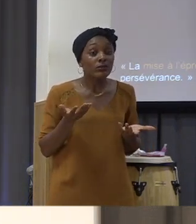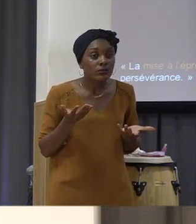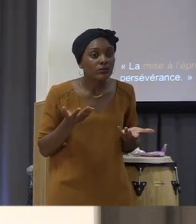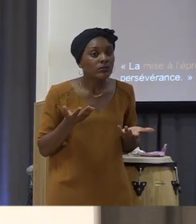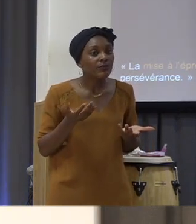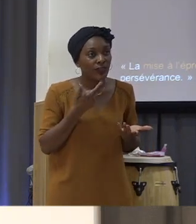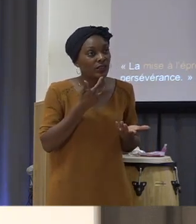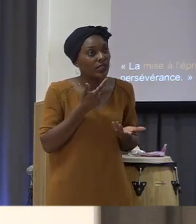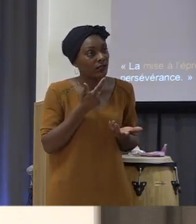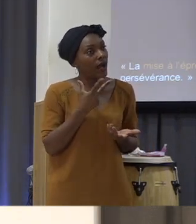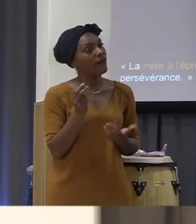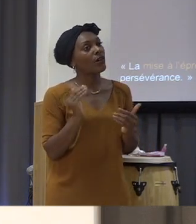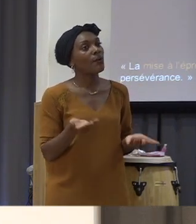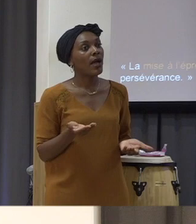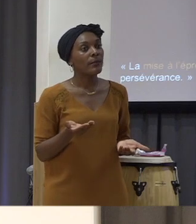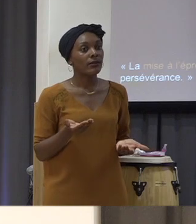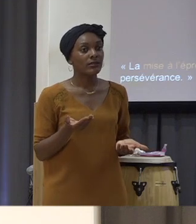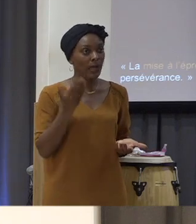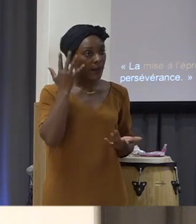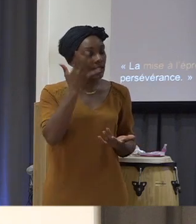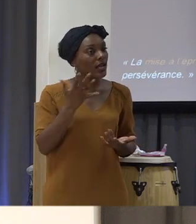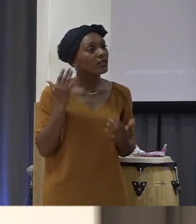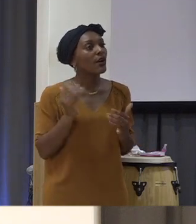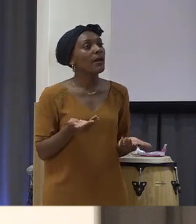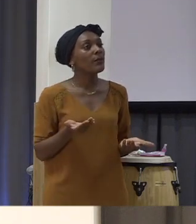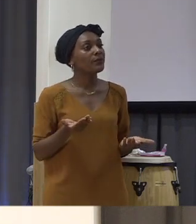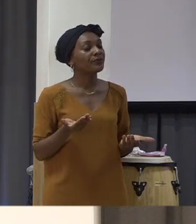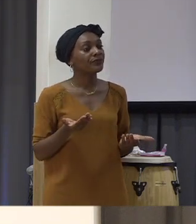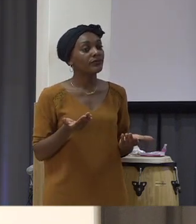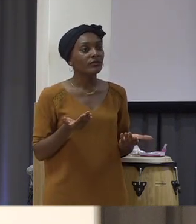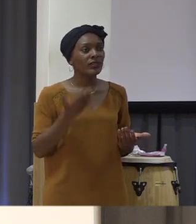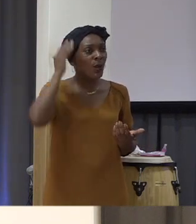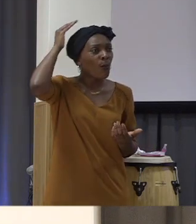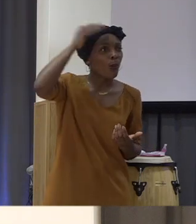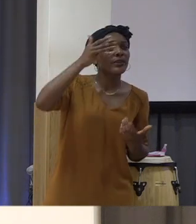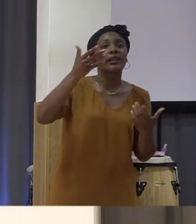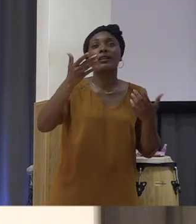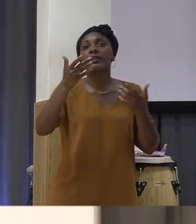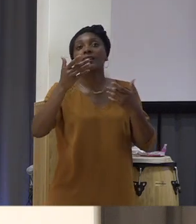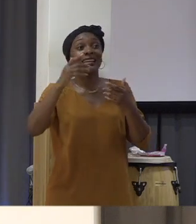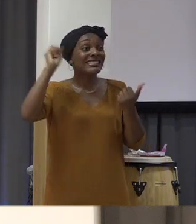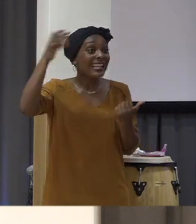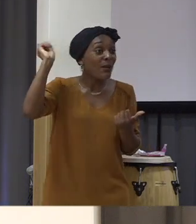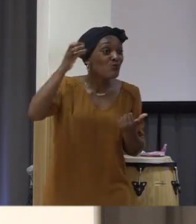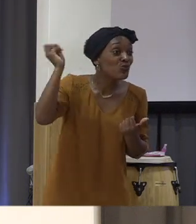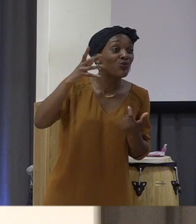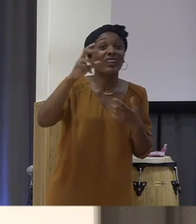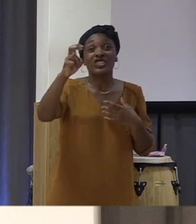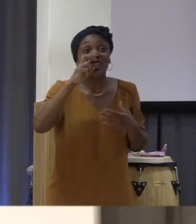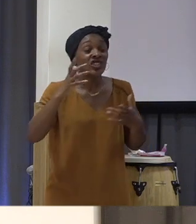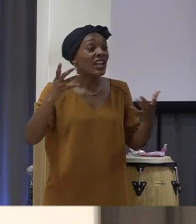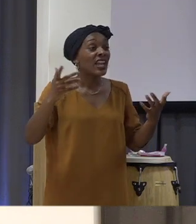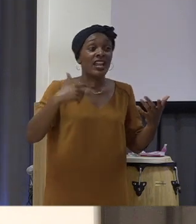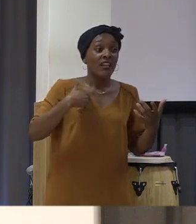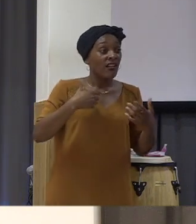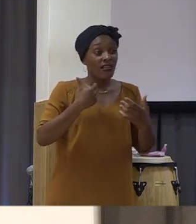commence à devenir un peu inquiétant. Les pompiers sont arrivés, le SAMU est arrivé, ils ont fait